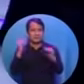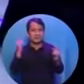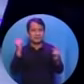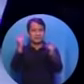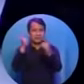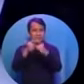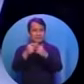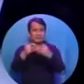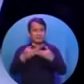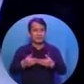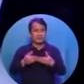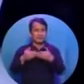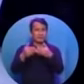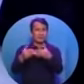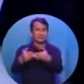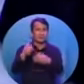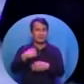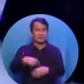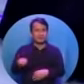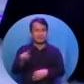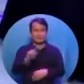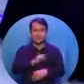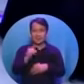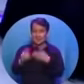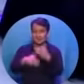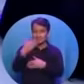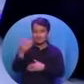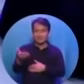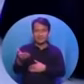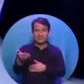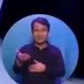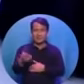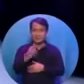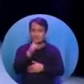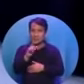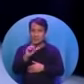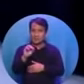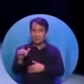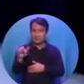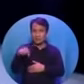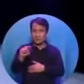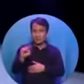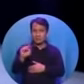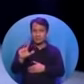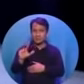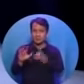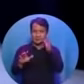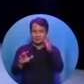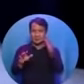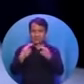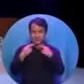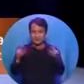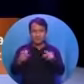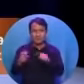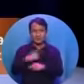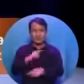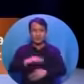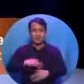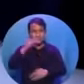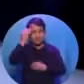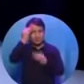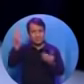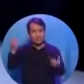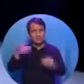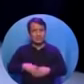nasa ating pinag. Okay, susunod na po, Lunch Out Loud sa TV5 at si Cheryl Cosim sa mga balitang magpapabusog sa inyong